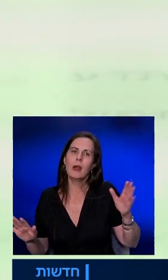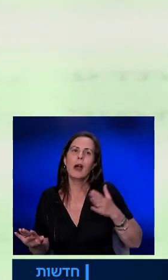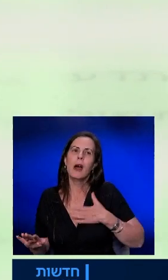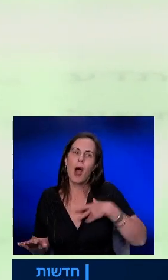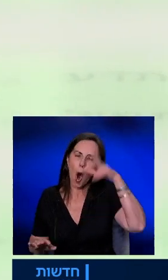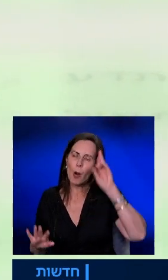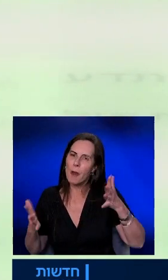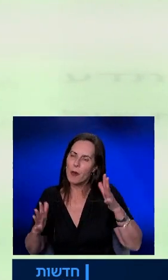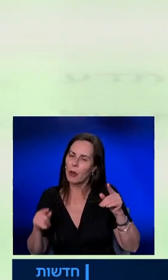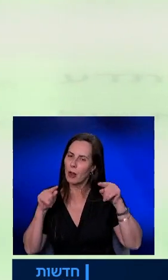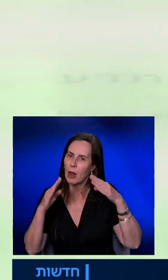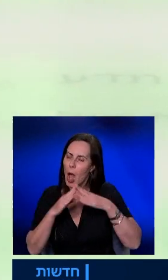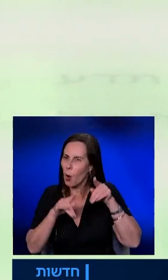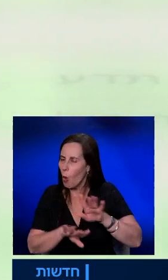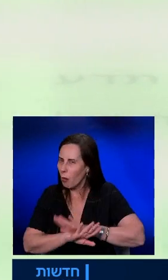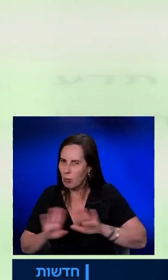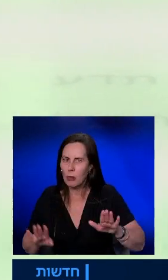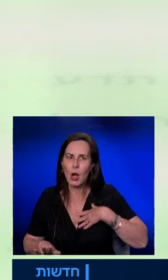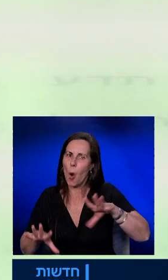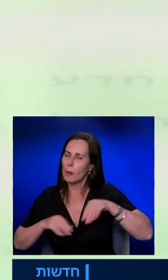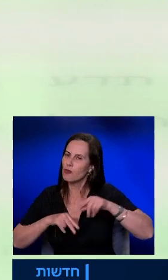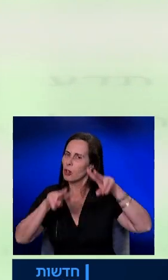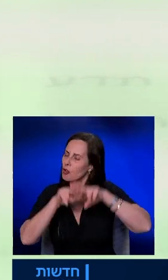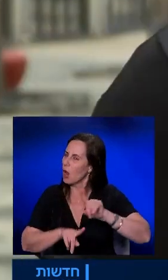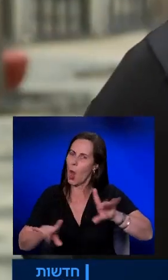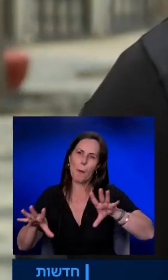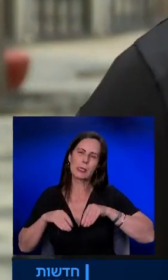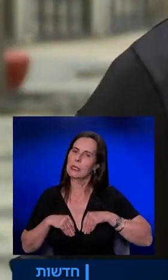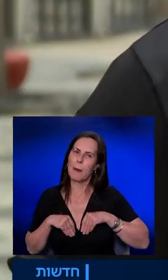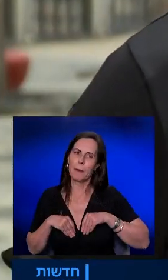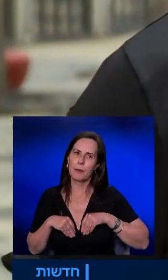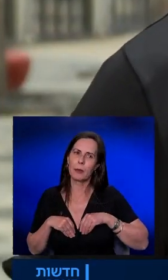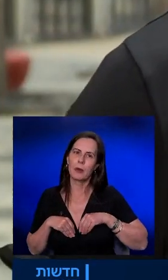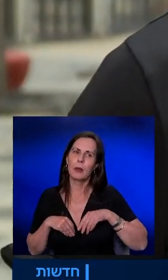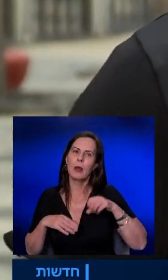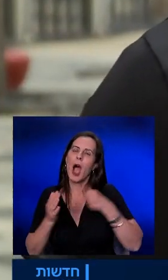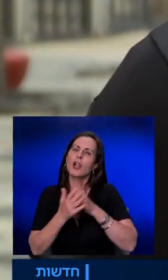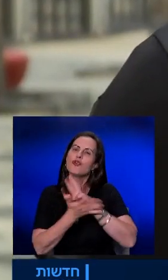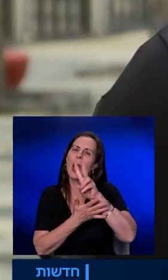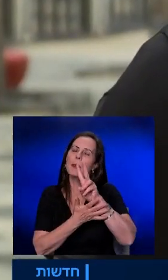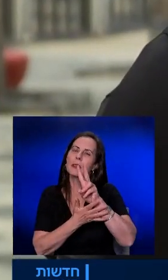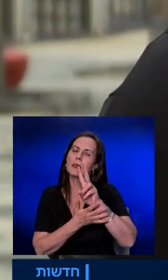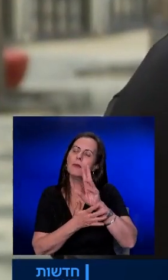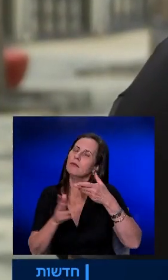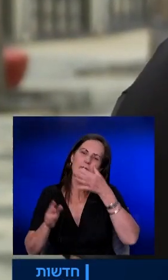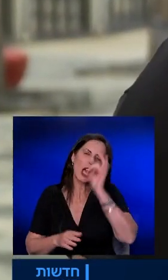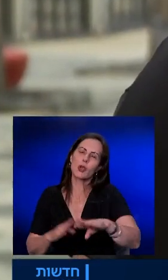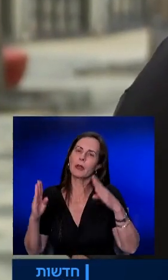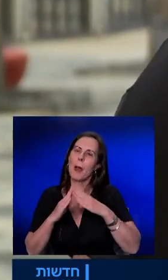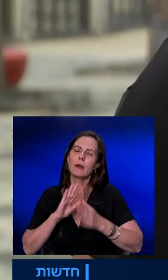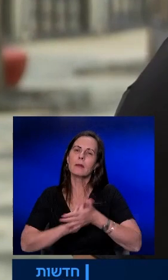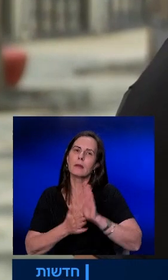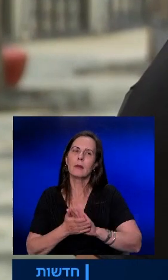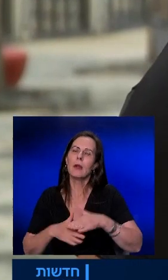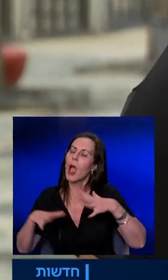שלי מפחדים לגור בבית, לא מסכימים שאתם תישארו פה, יש לך עד 12 כאילו, או עד סוף היום, לפנות את הבית, קחו את